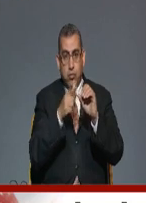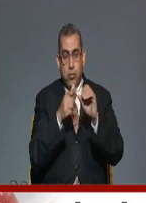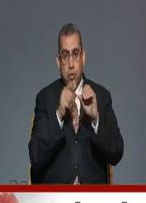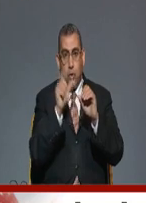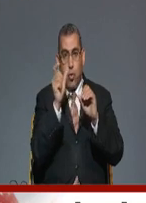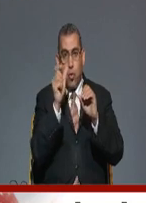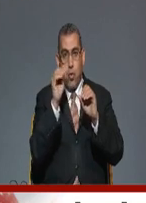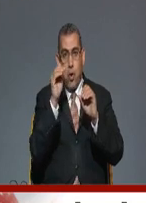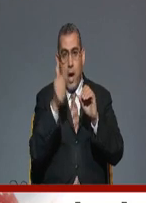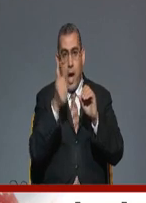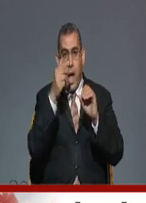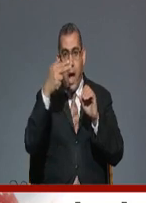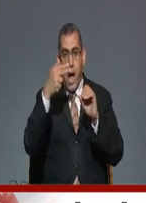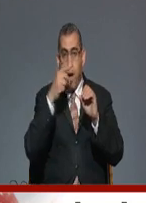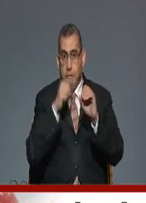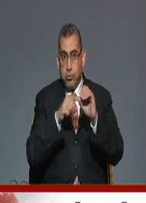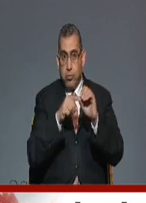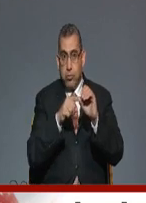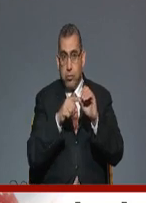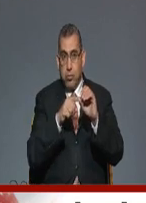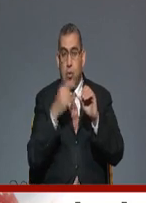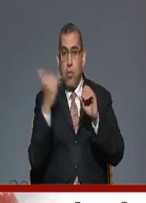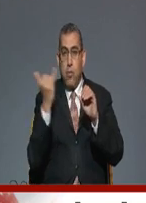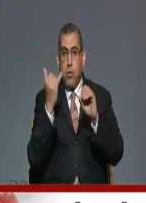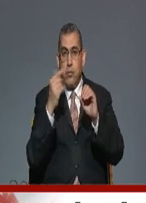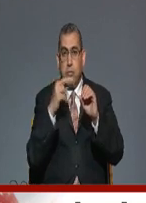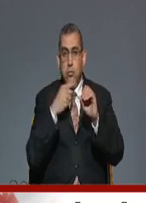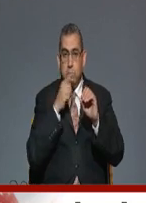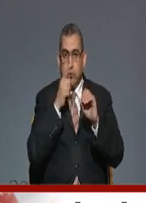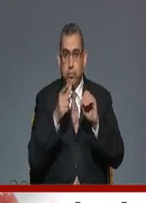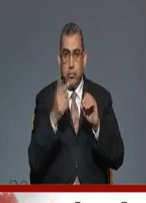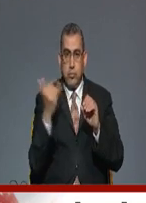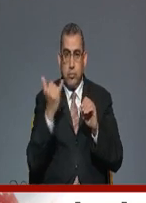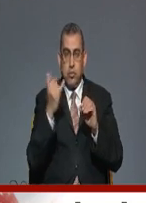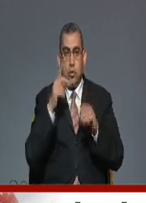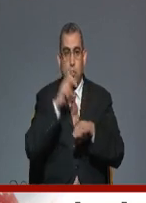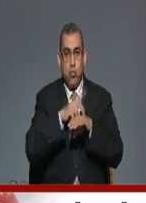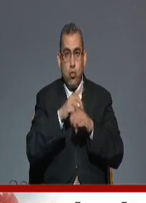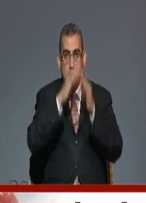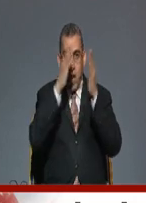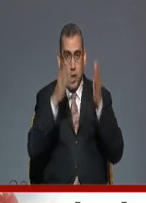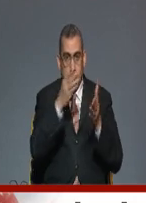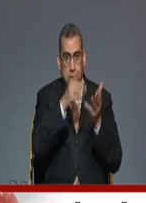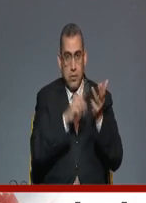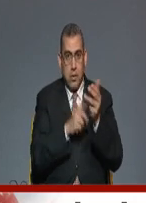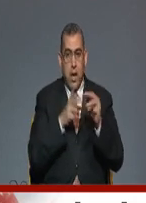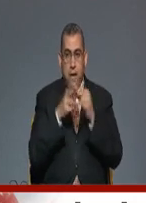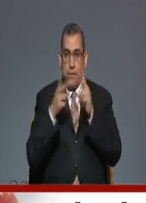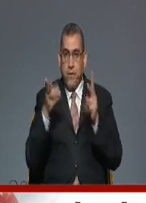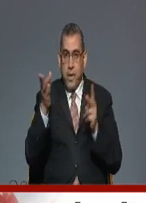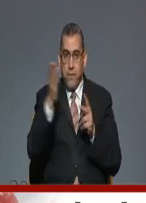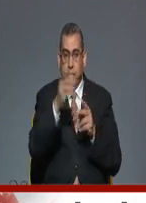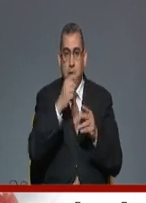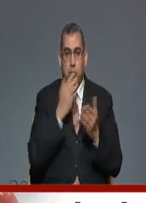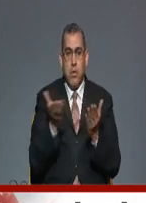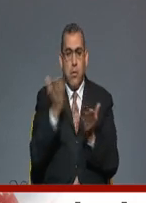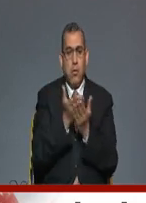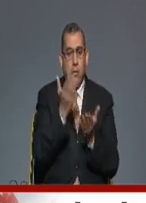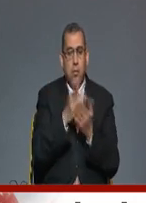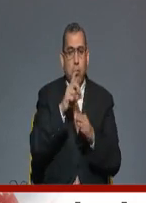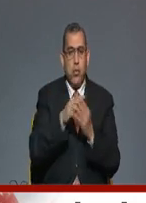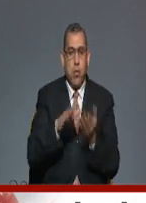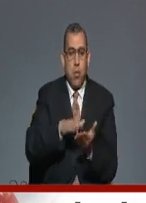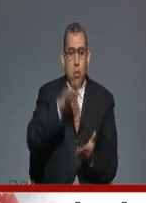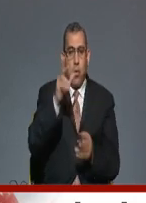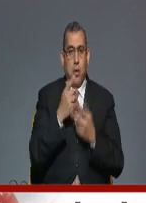احنا، وانا مهم ان انا وانتم واحنا بنتكلم على المستشفيات وعلى الافتتاحات وعلى قوائم الانتظار